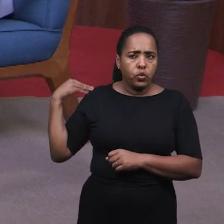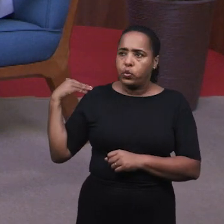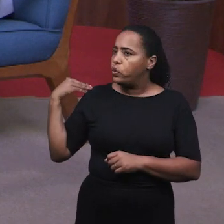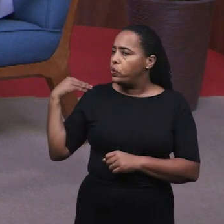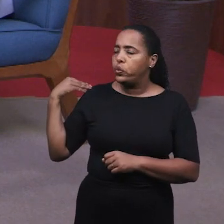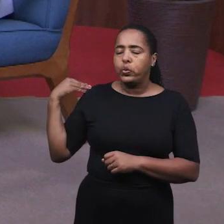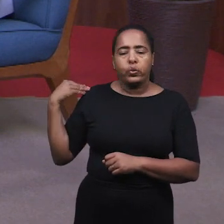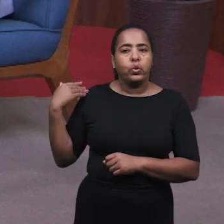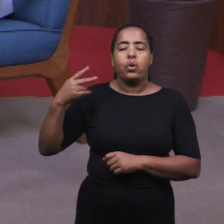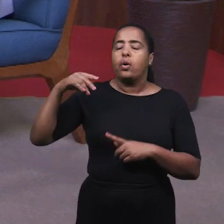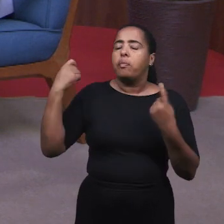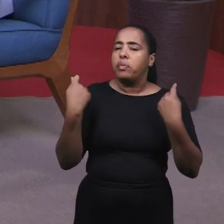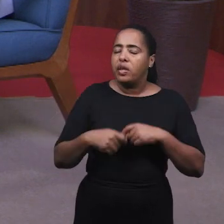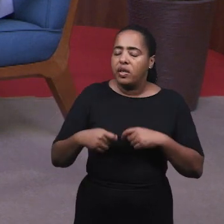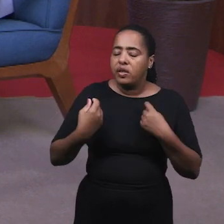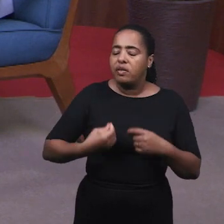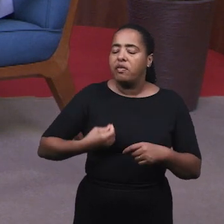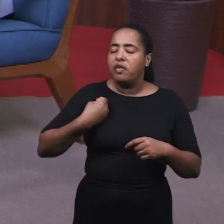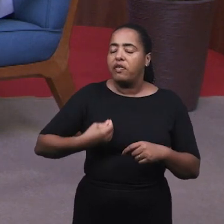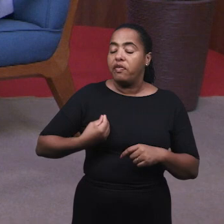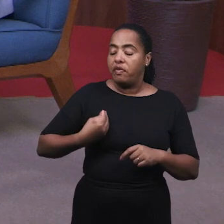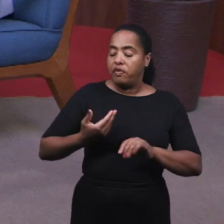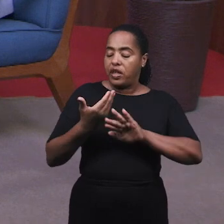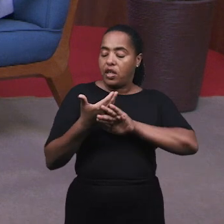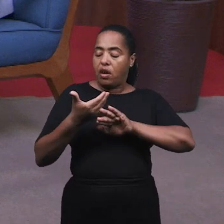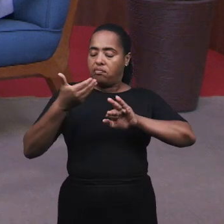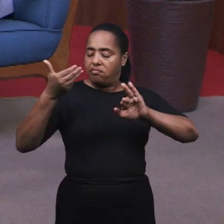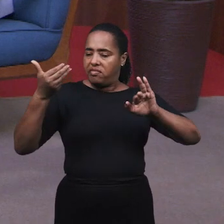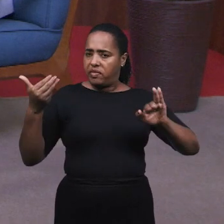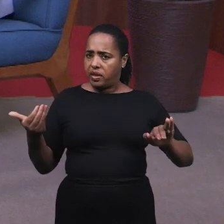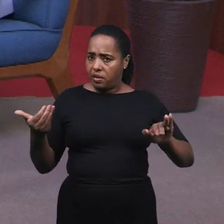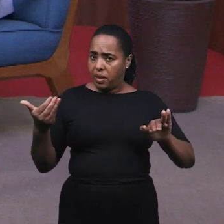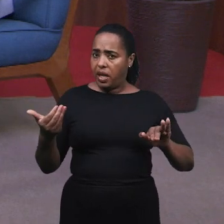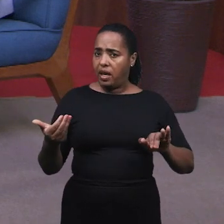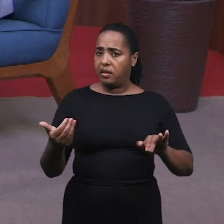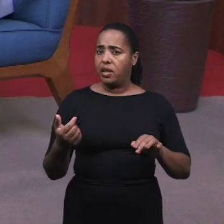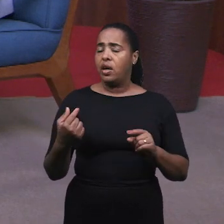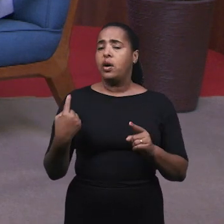sanctification du Saint-Esprit parce que nous avons le libre arbitre.